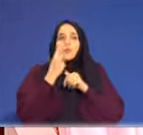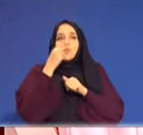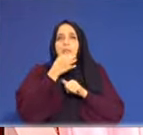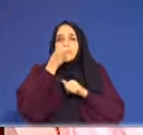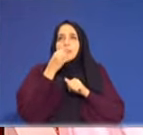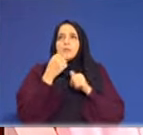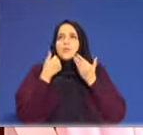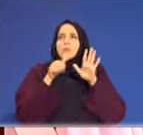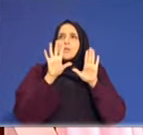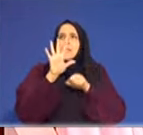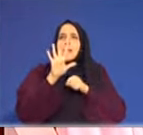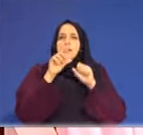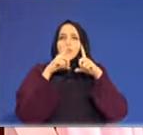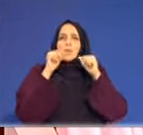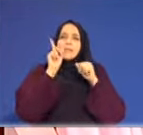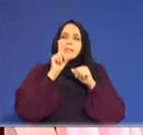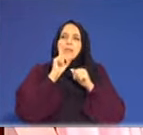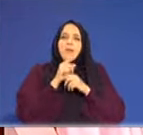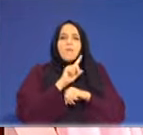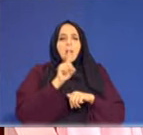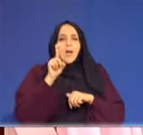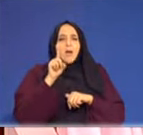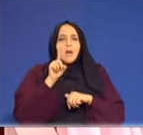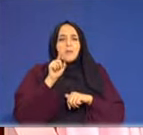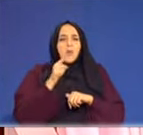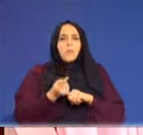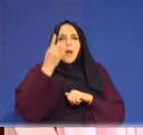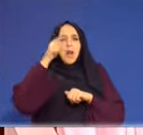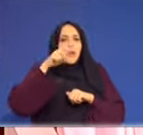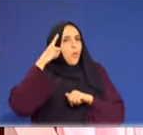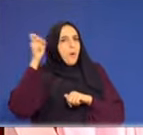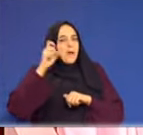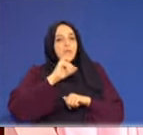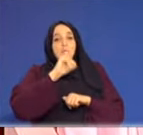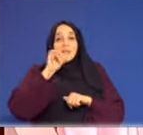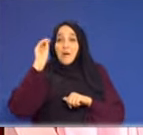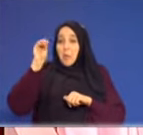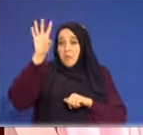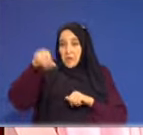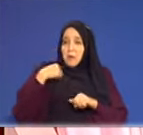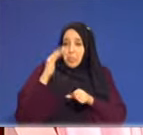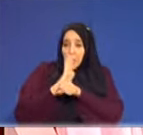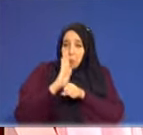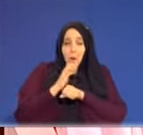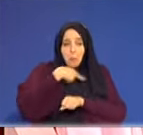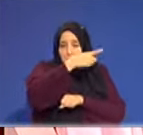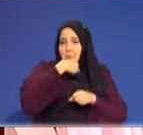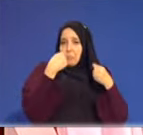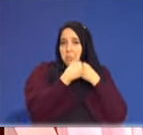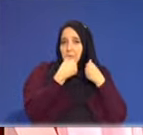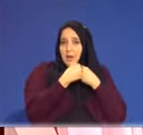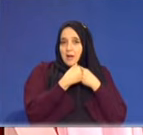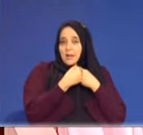يقول في الآية 65 من سورة النساء: فلا وربك لا يؤمنون حتى يحكموك فيما شجر بينهم، أي التزام حدود